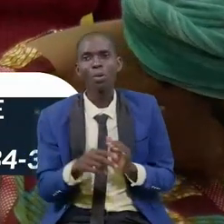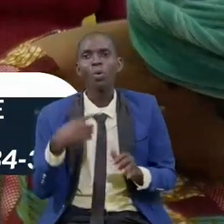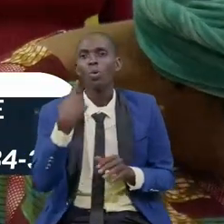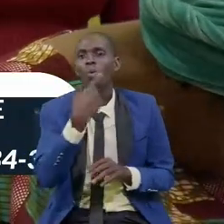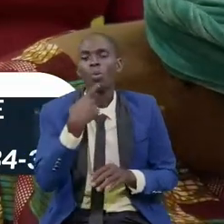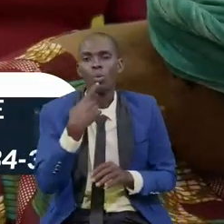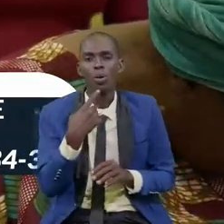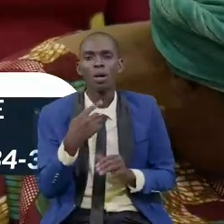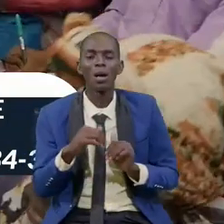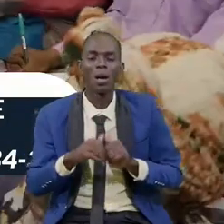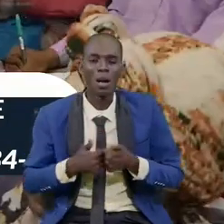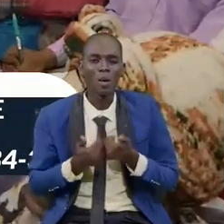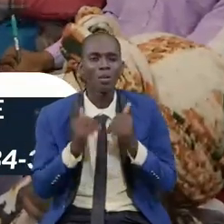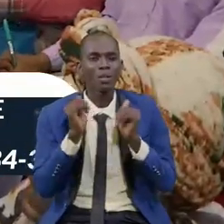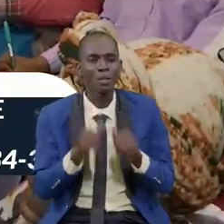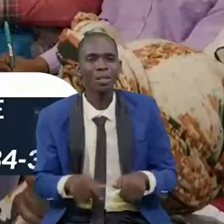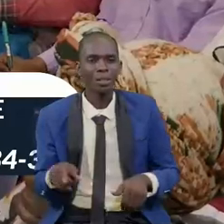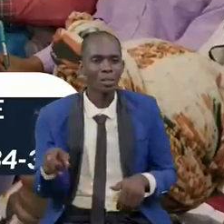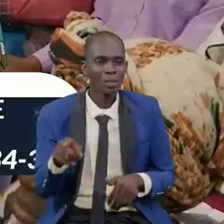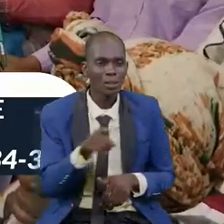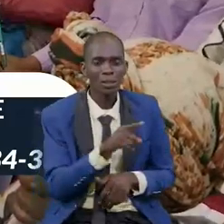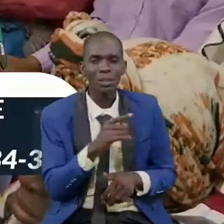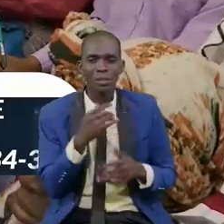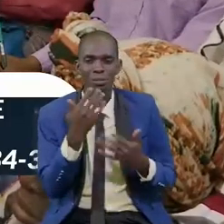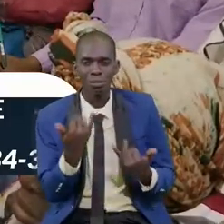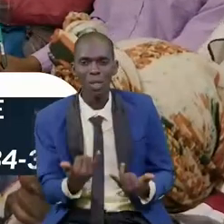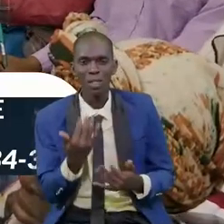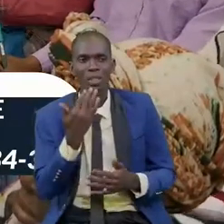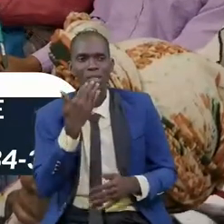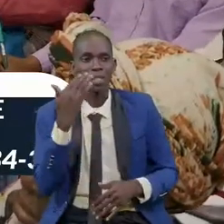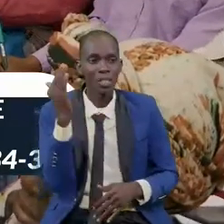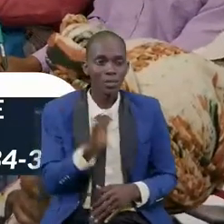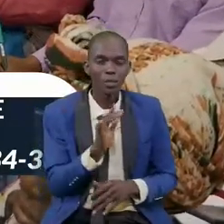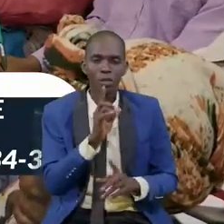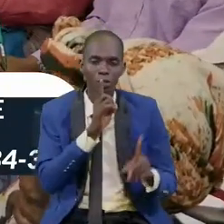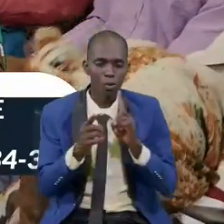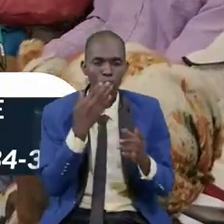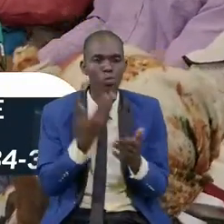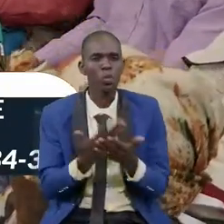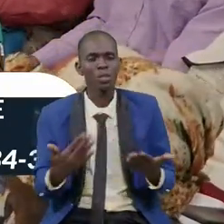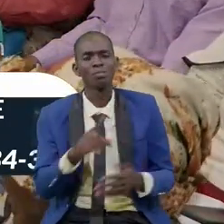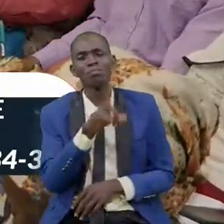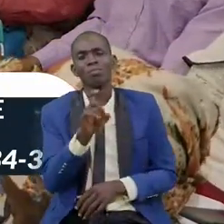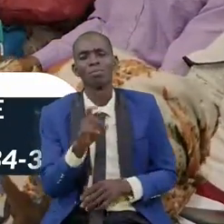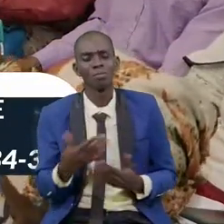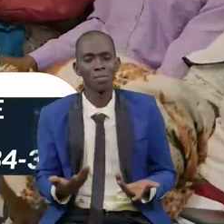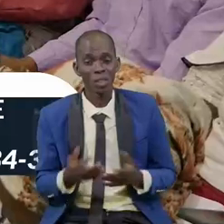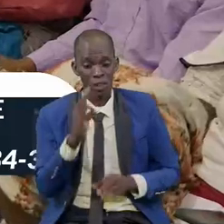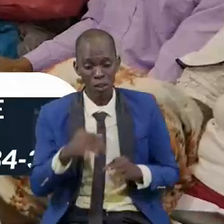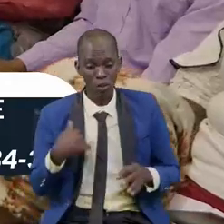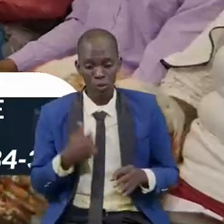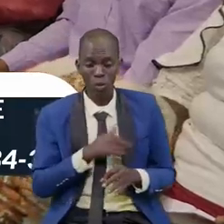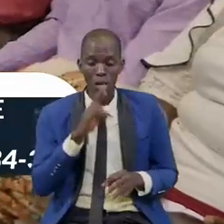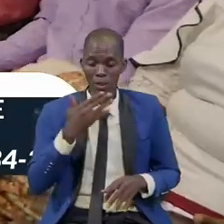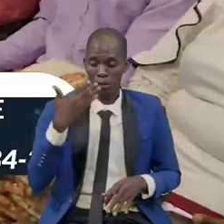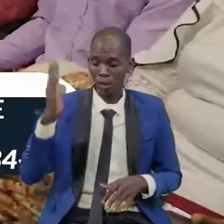Race de vipères, comment pourriez-vous dire de bonnes choses, méchants comme vous l'êtes? Si vous êtes, vous